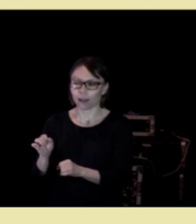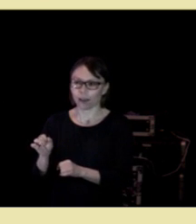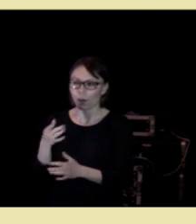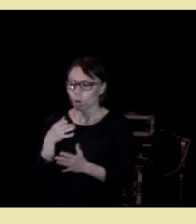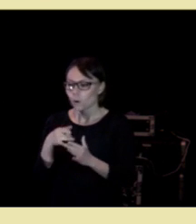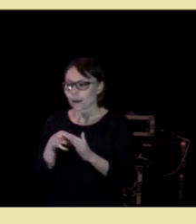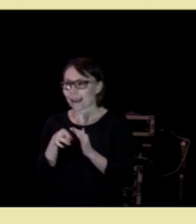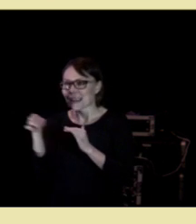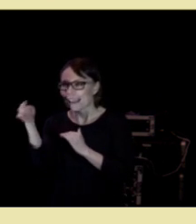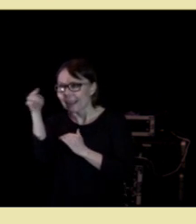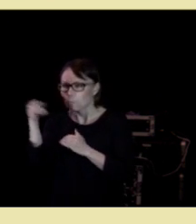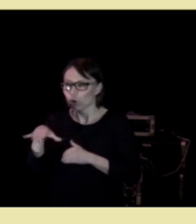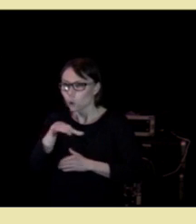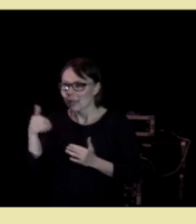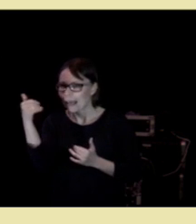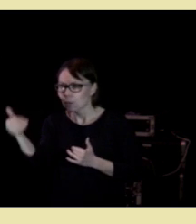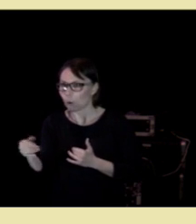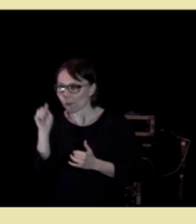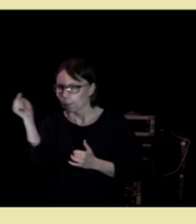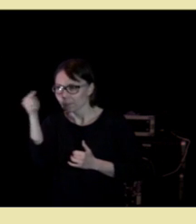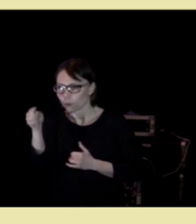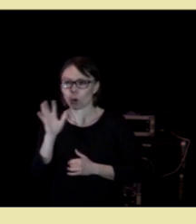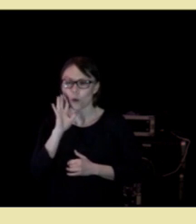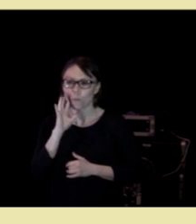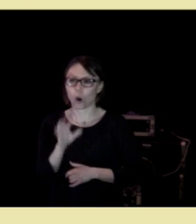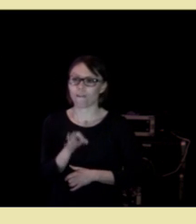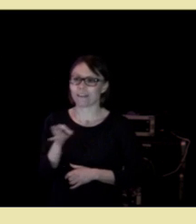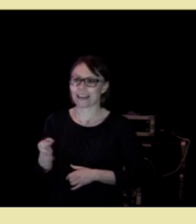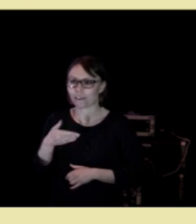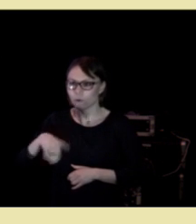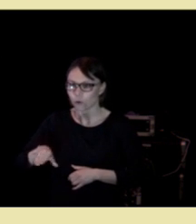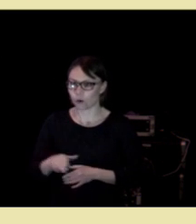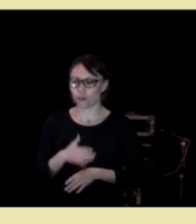innerst på torget etterpå og hører på Flekkefjord, hvor